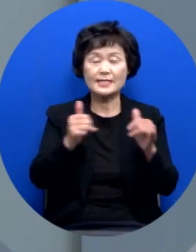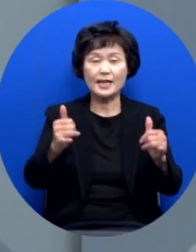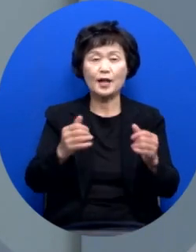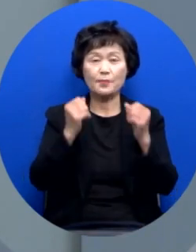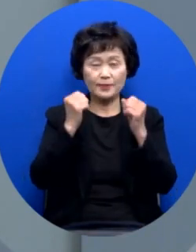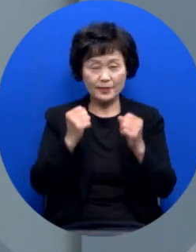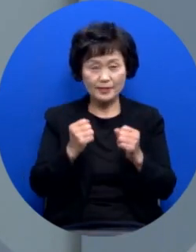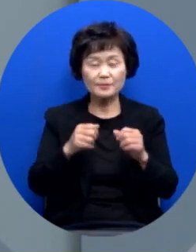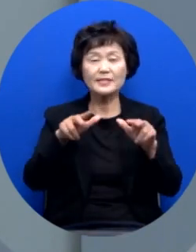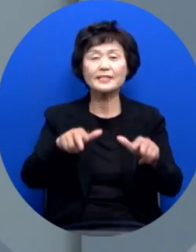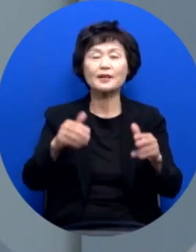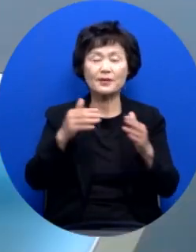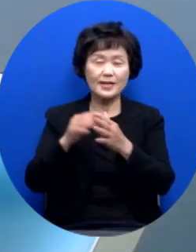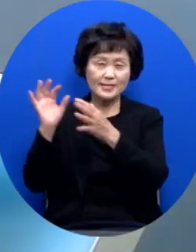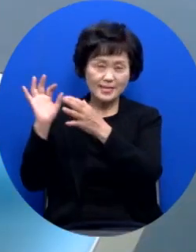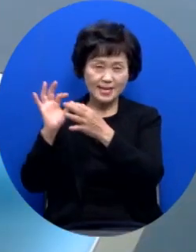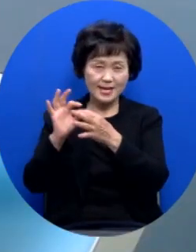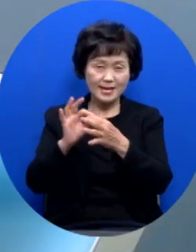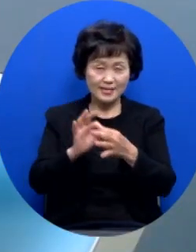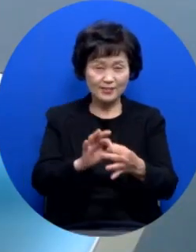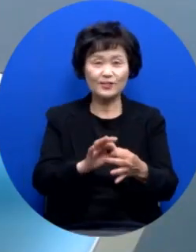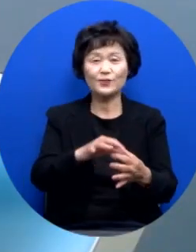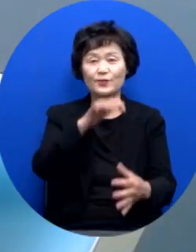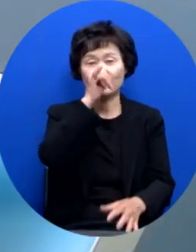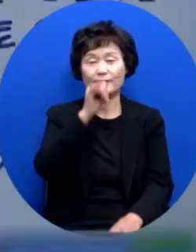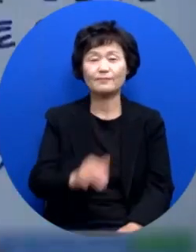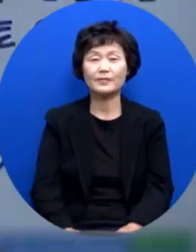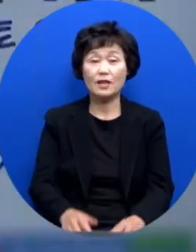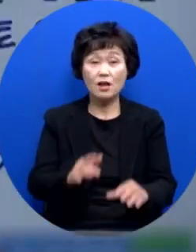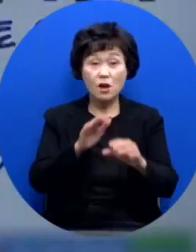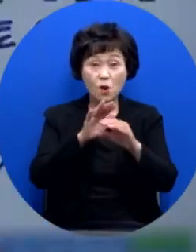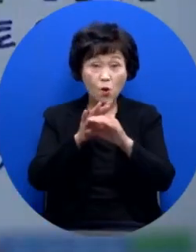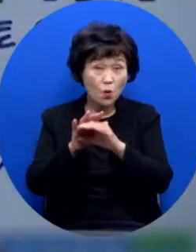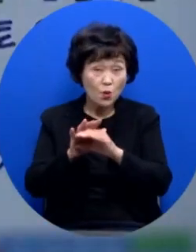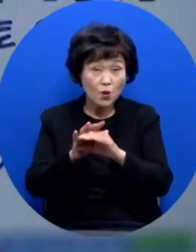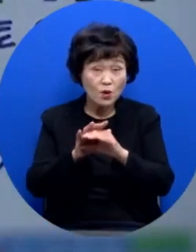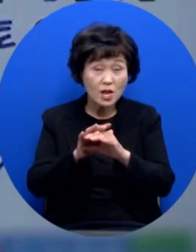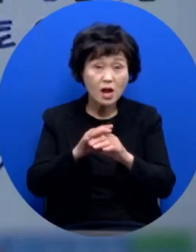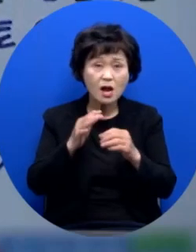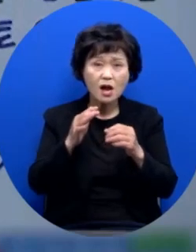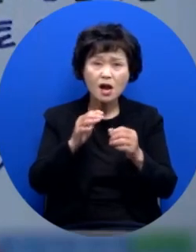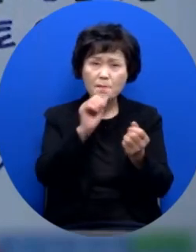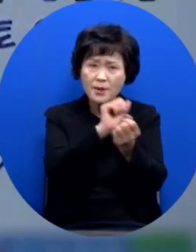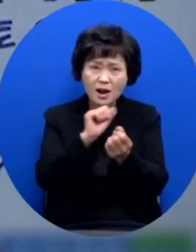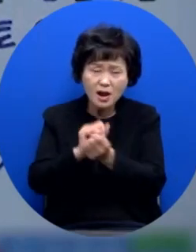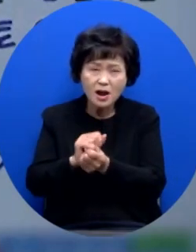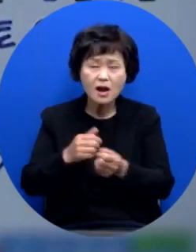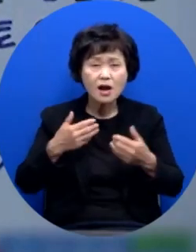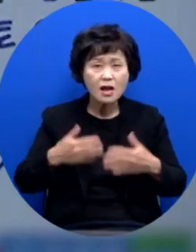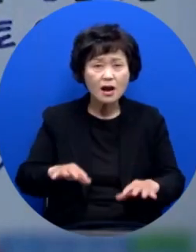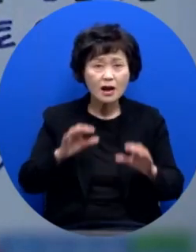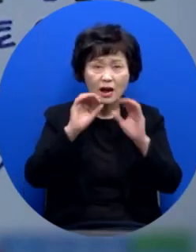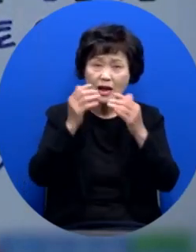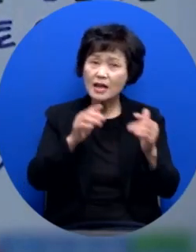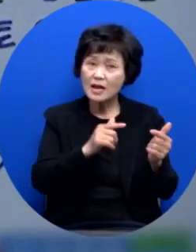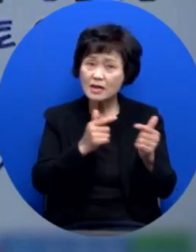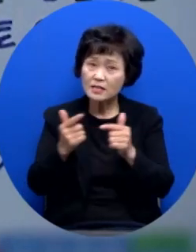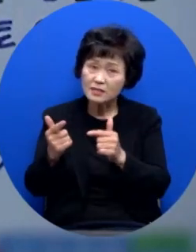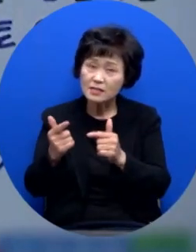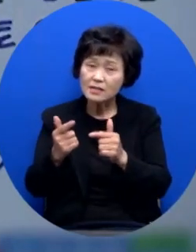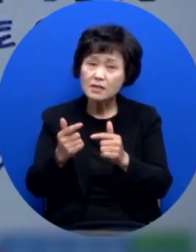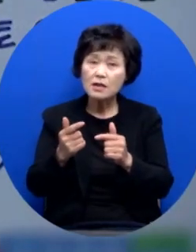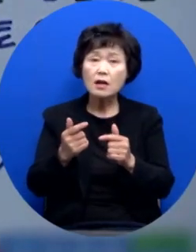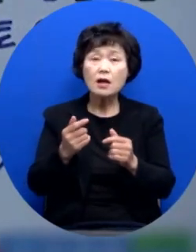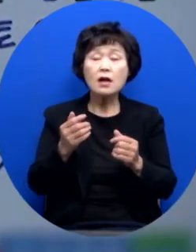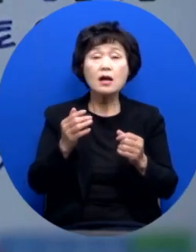사역을 하고 있습니다. 네, 어린이들이 코로나19에 가장 취약한 대상으로 분류돼서 예배가 멈춰서고 그리고 교회